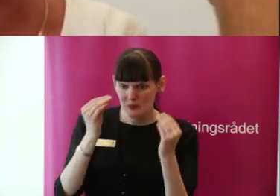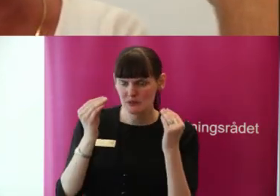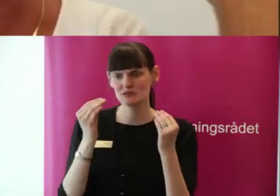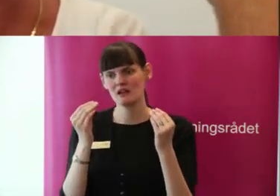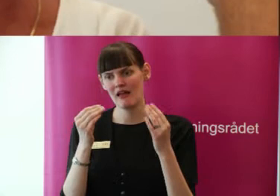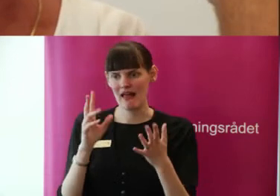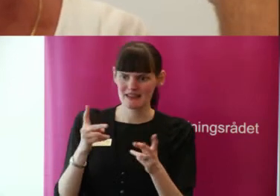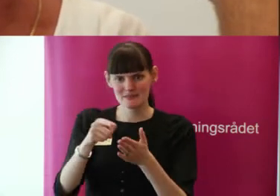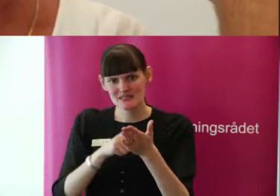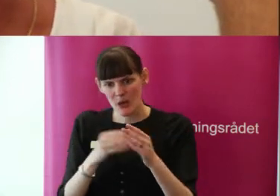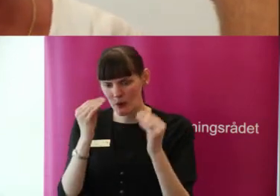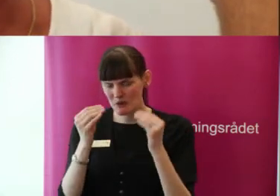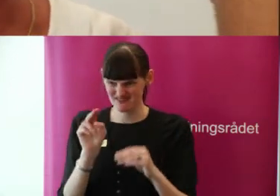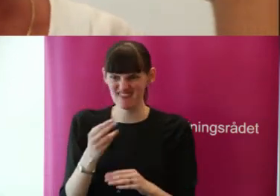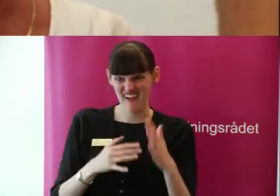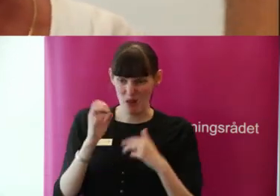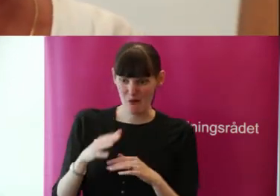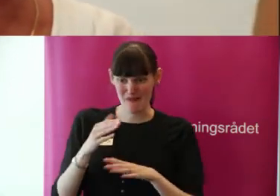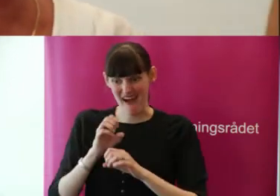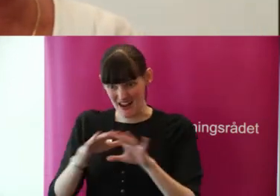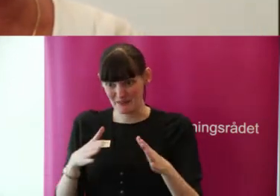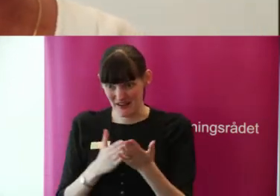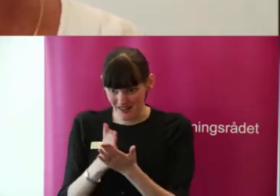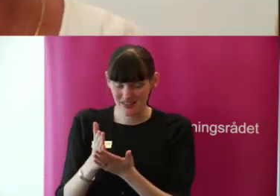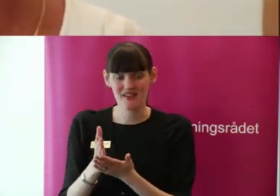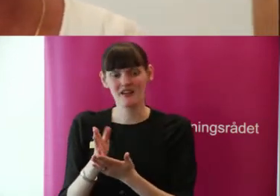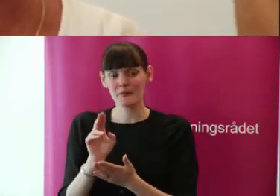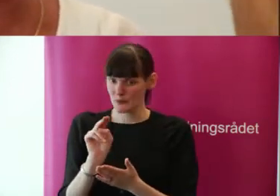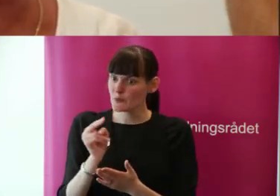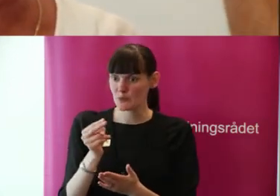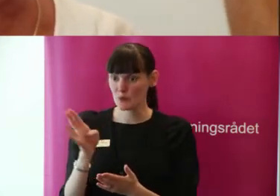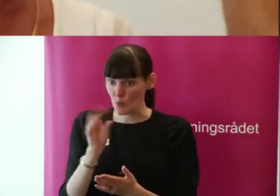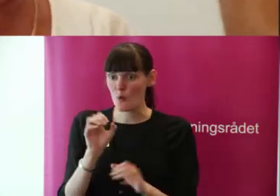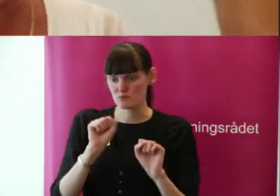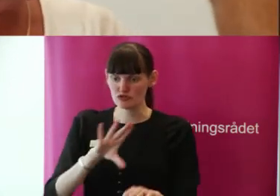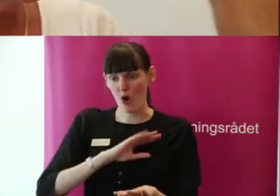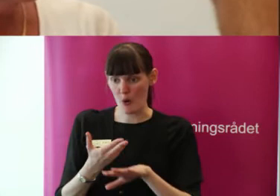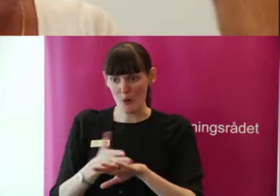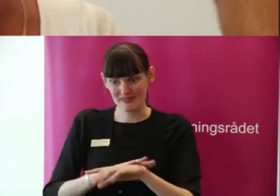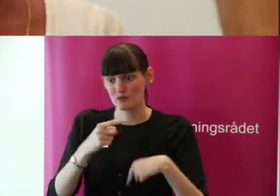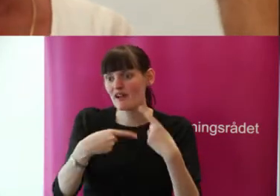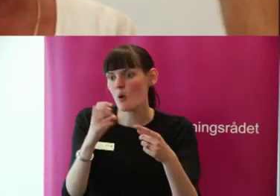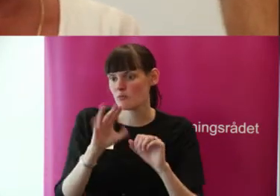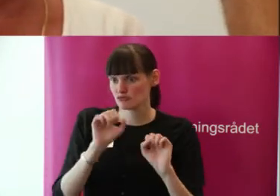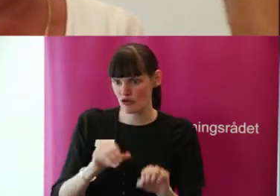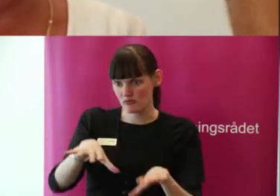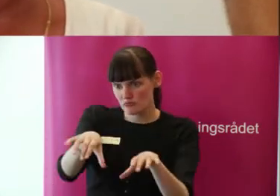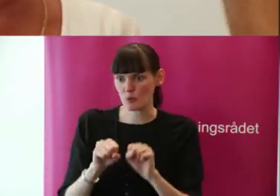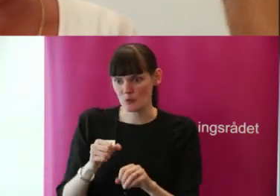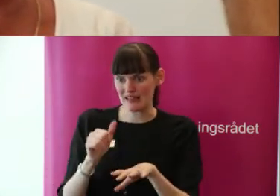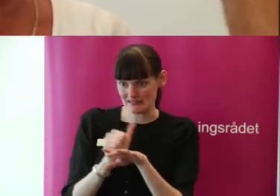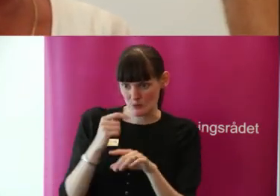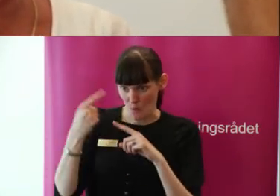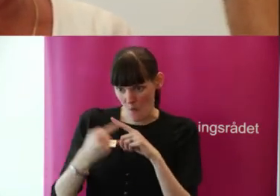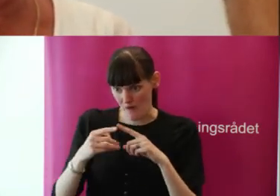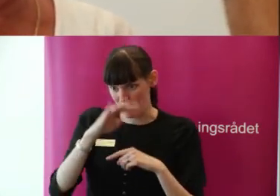I det här fallet handlar det om en allmän kurs, givetvis. Så krävs det kompetensutveckling om man ska genomföra det. Och det kostar pengar. Och det vet jag att